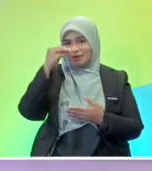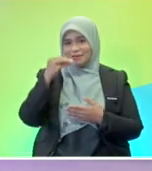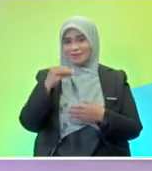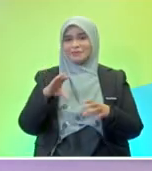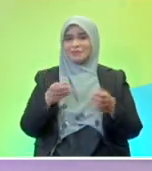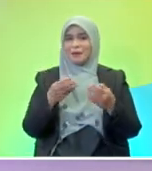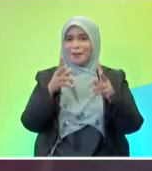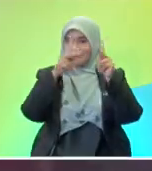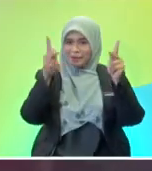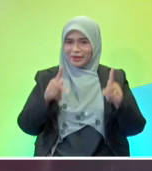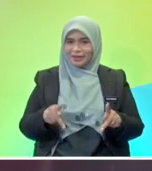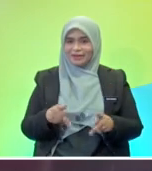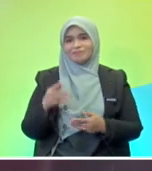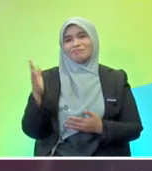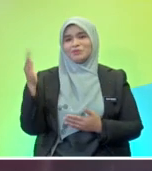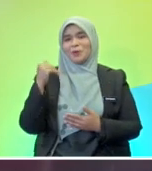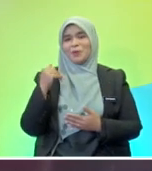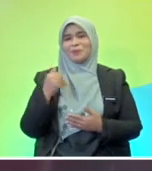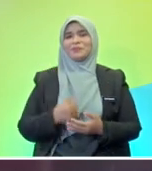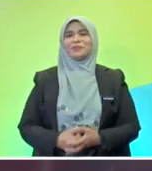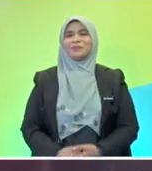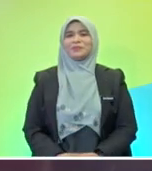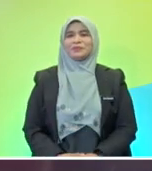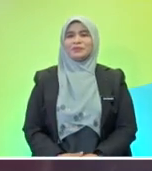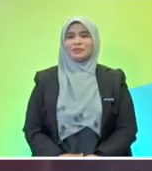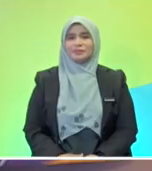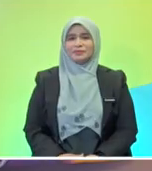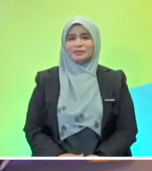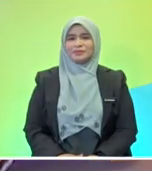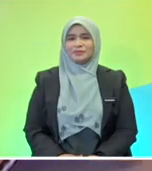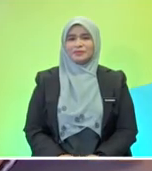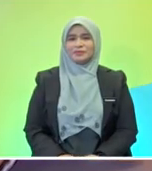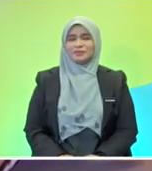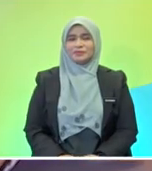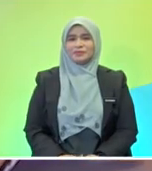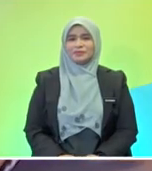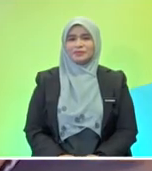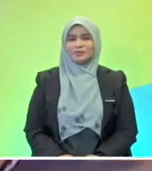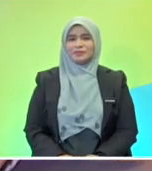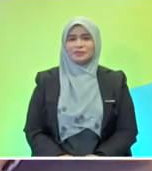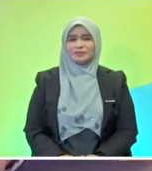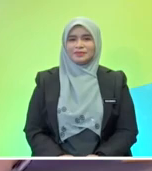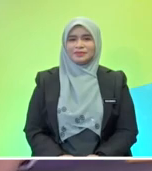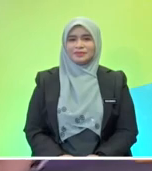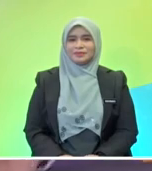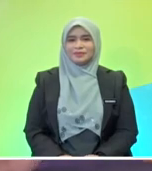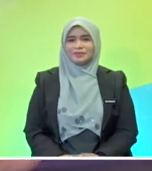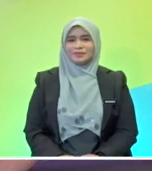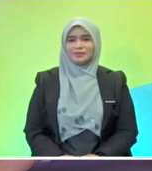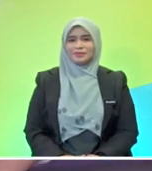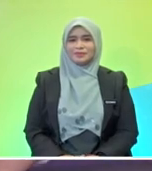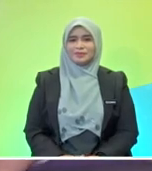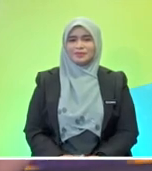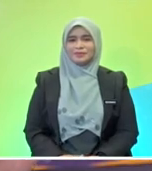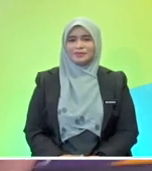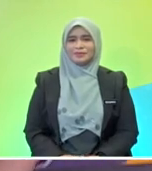cikgu, nak. Jom cikgu ajar buat boneka. Okey cikgu, jom. Jom. Ini nama dia siapa? Ini Didi. Ini